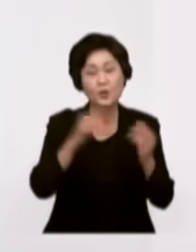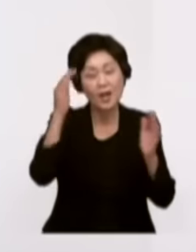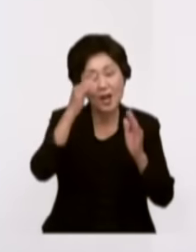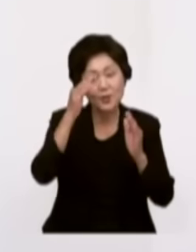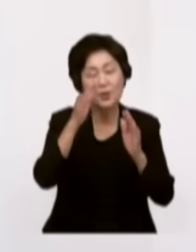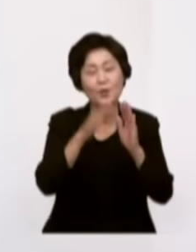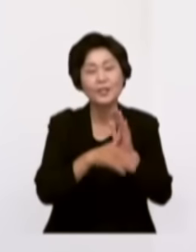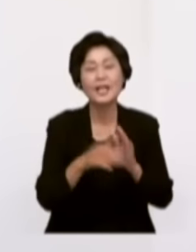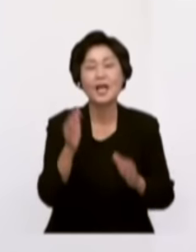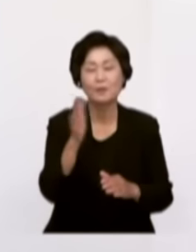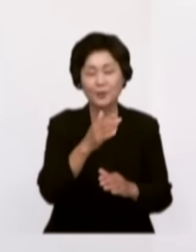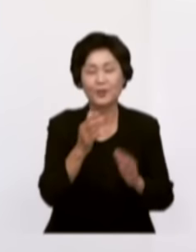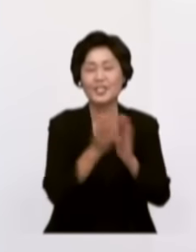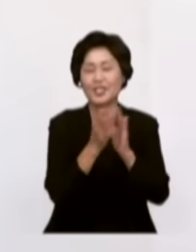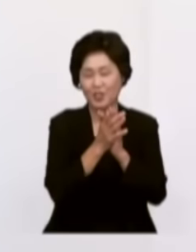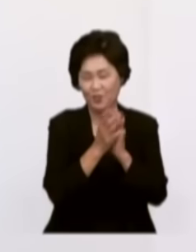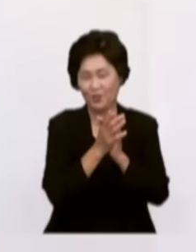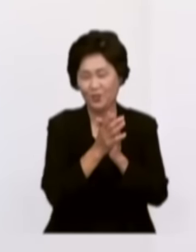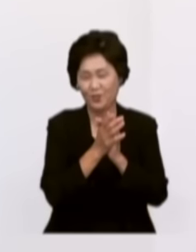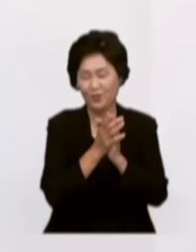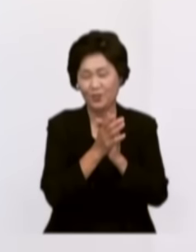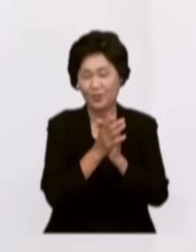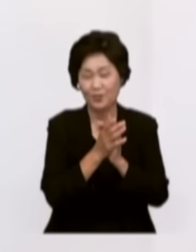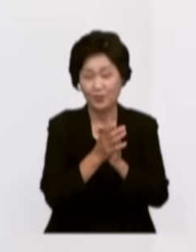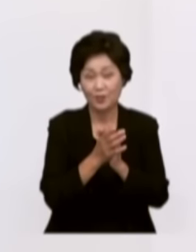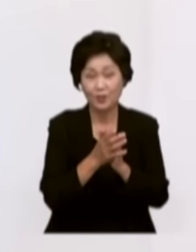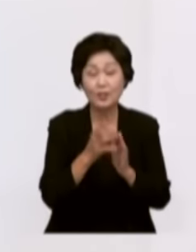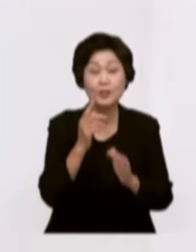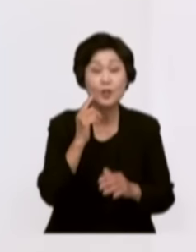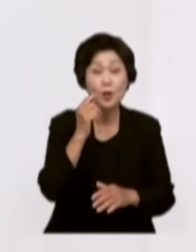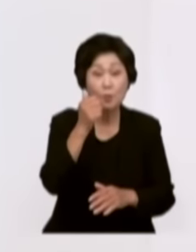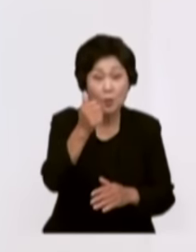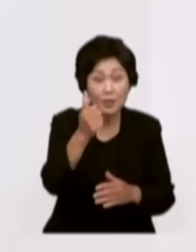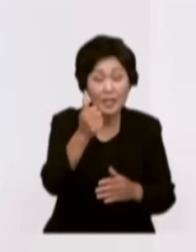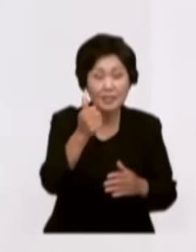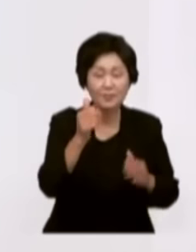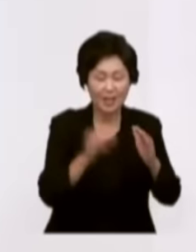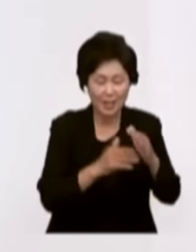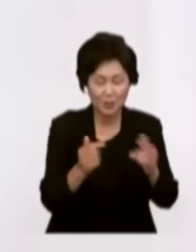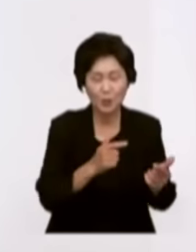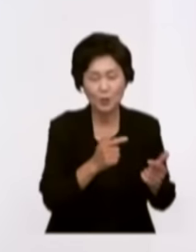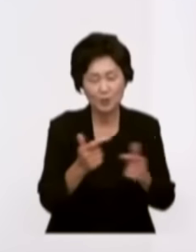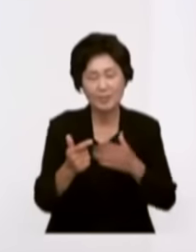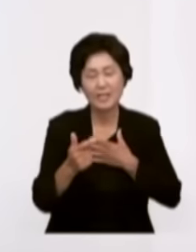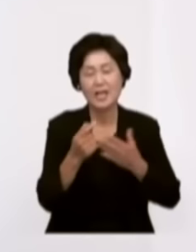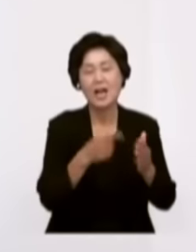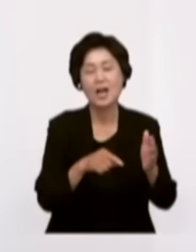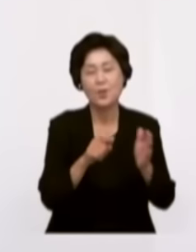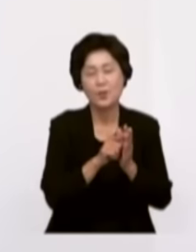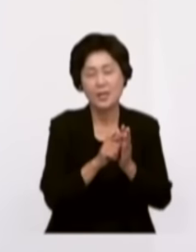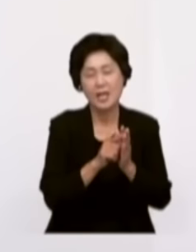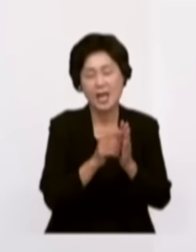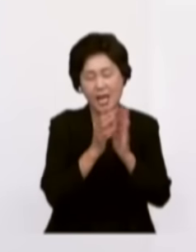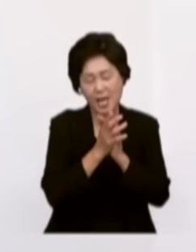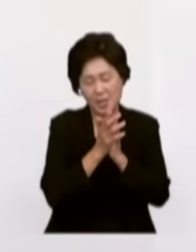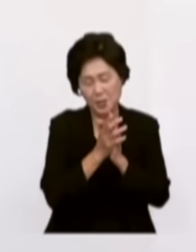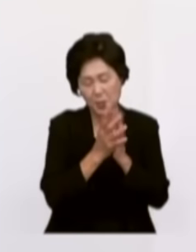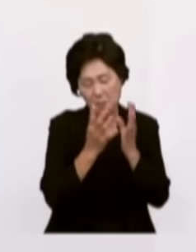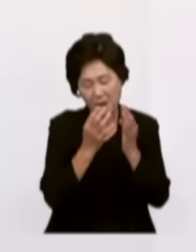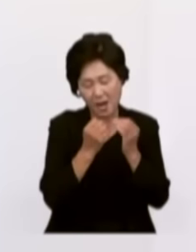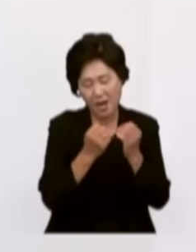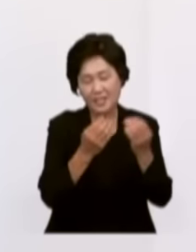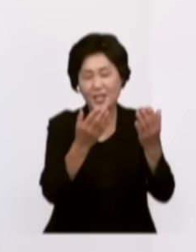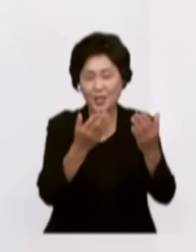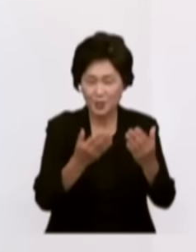중학교 절친이에요, 절친이거든요. 절친. 그래서 이제 주성민 목사님과 성도 여러분들이 저를 기도를 많이 해주세요. 네. 그래서 그 고마운